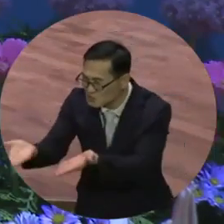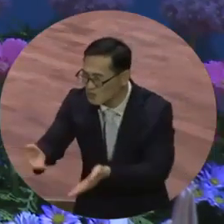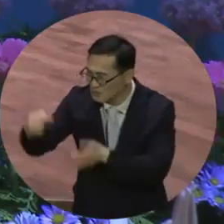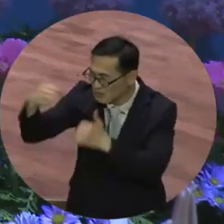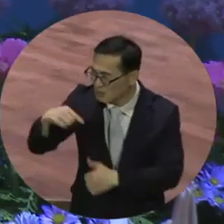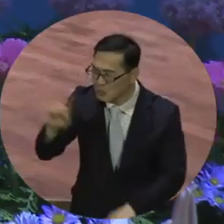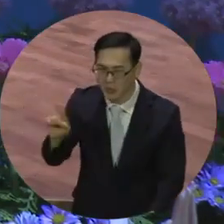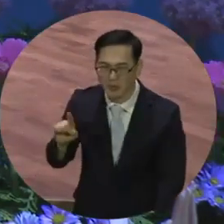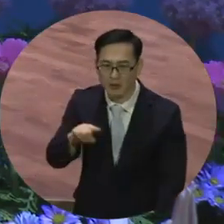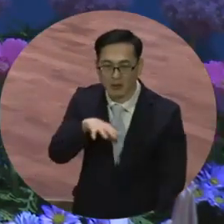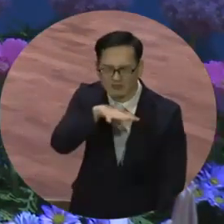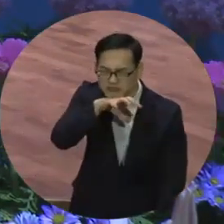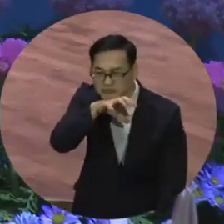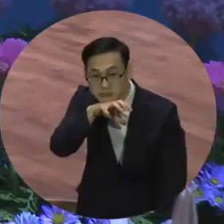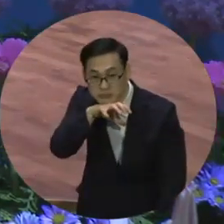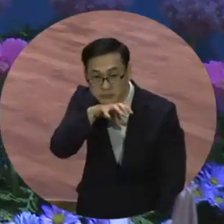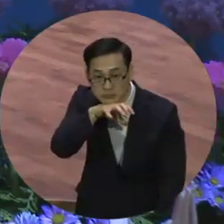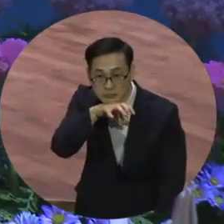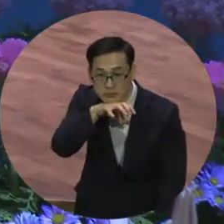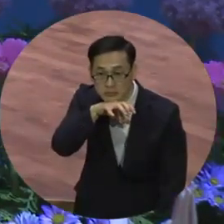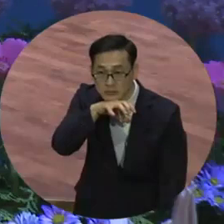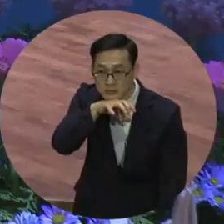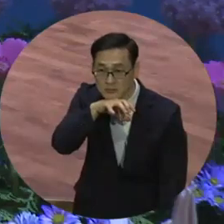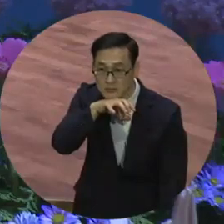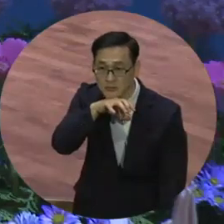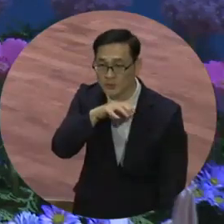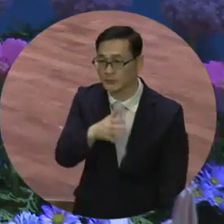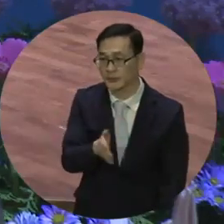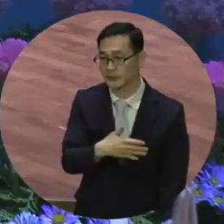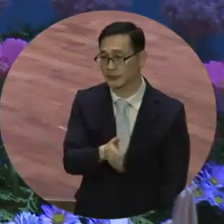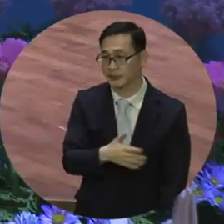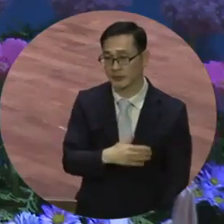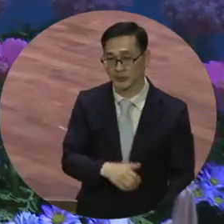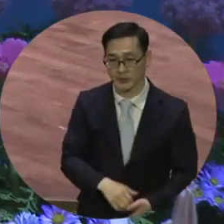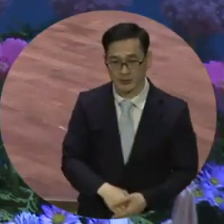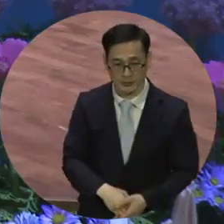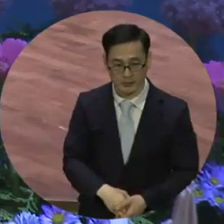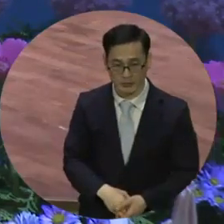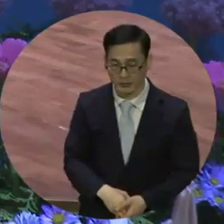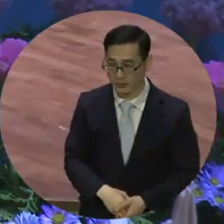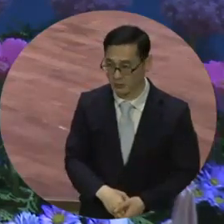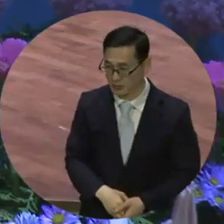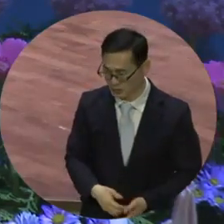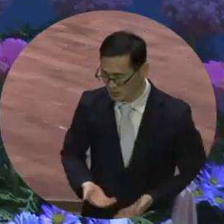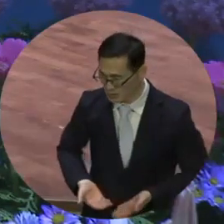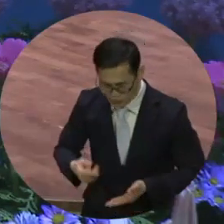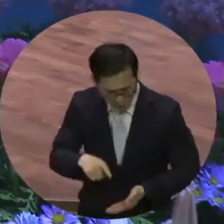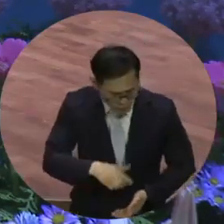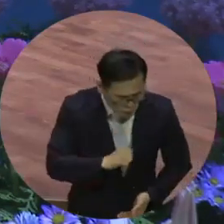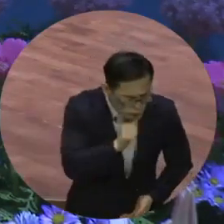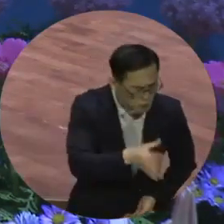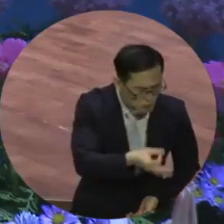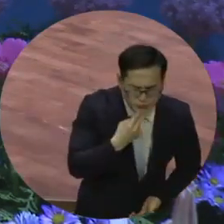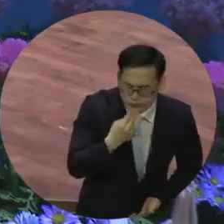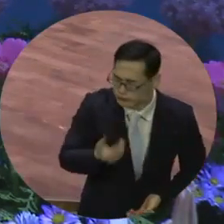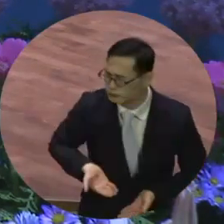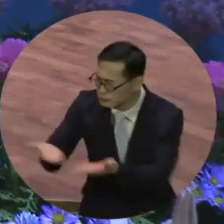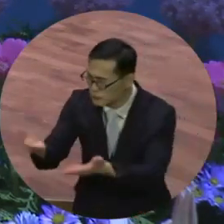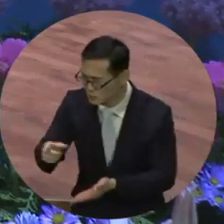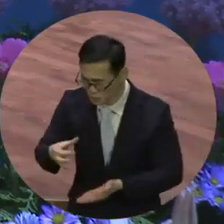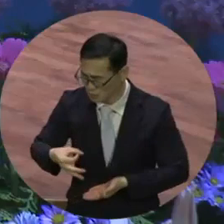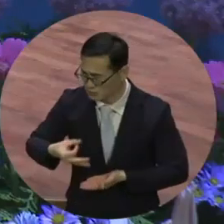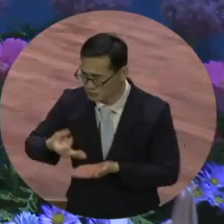이렇게 힘든데 뭐 또 물질까지 드려라 하냐? 뭐 헌신하라 하냐? 이런 불평을 당연히 할 체질들이에요.